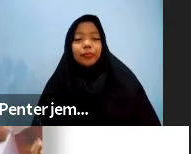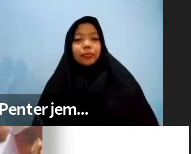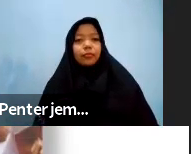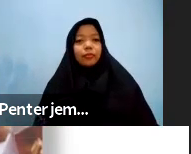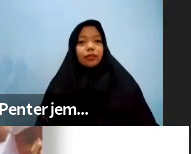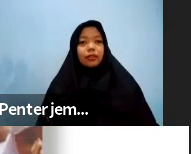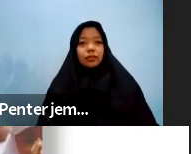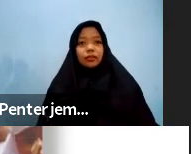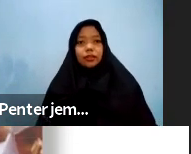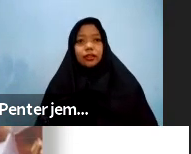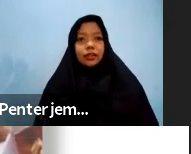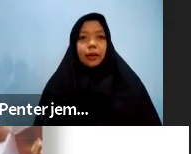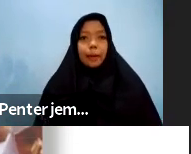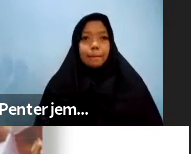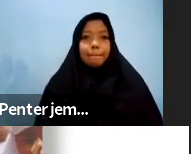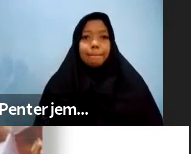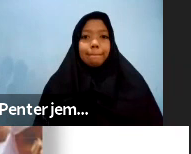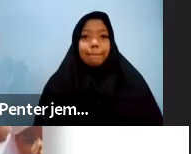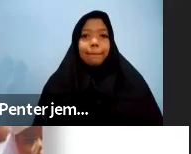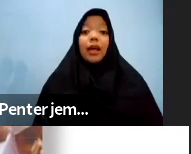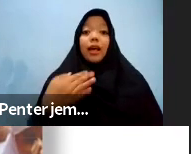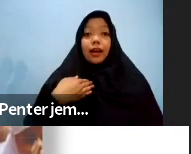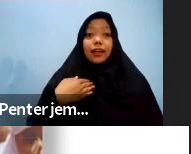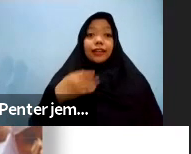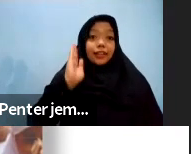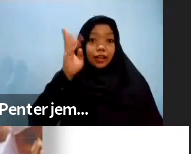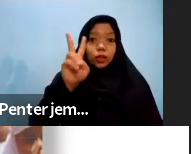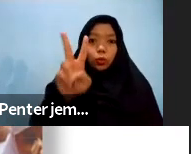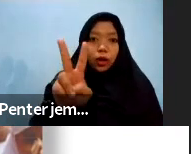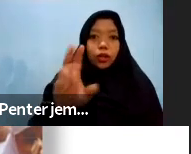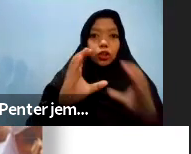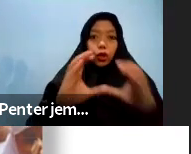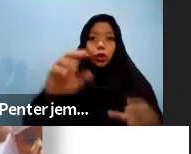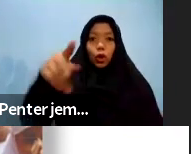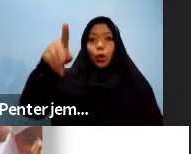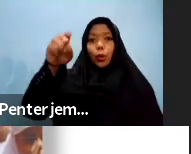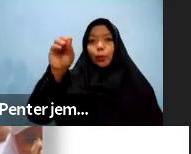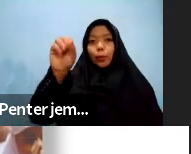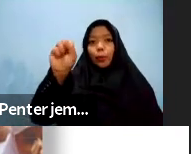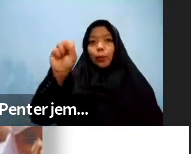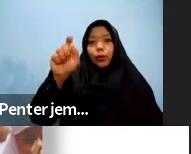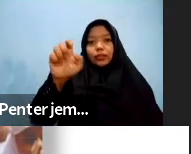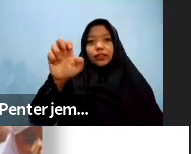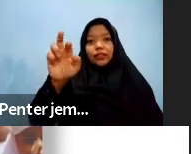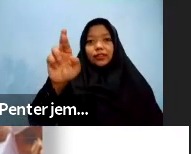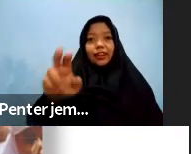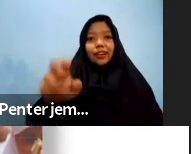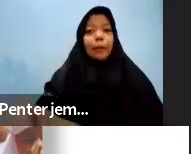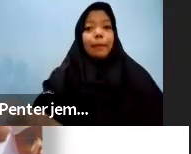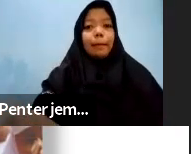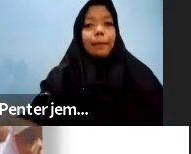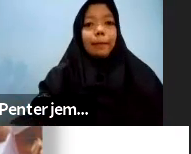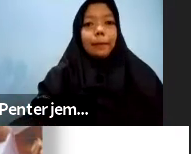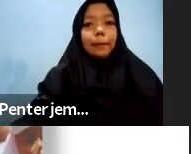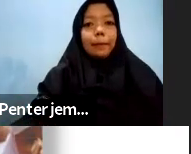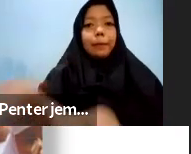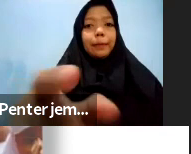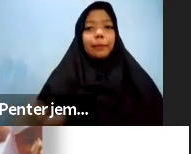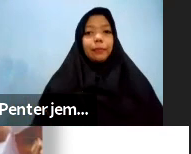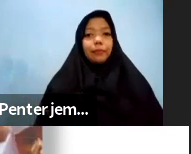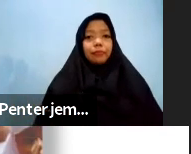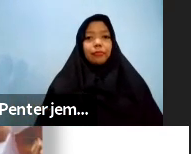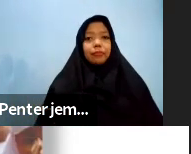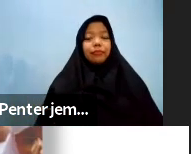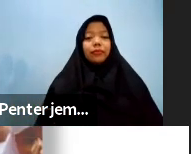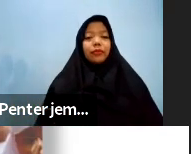menunjukkan 2000 coaster sendirian dua posko ini saya ini pingin pamer ini bahwa ketika pandemi